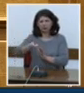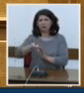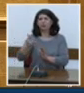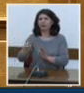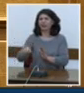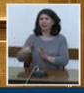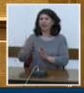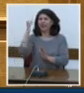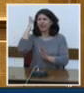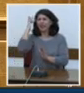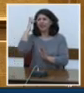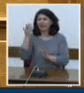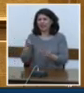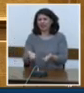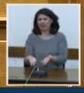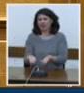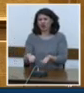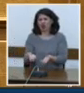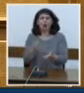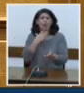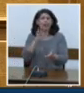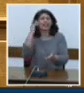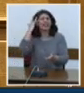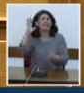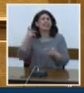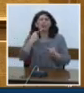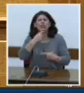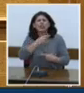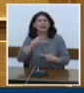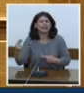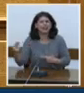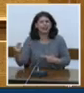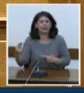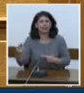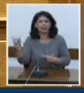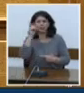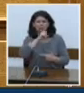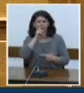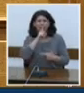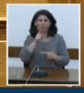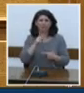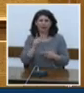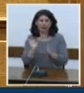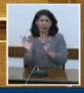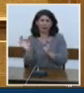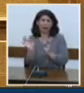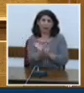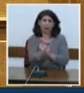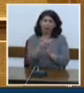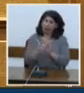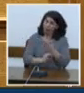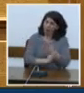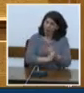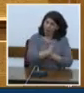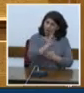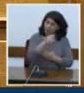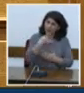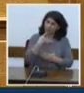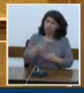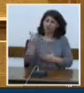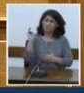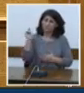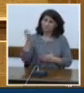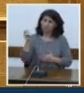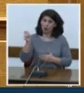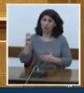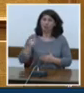και πώς τοποθετούνται στο θέμα αυτό και τα υπόλοιπα στελέχη του ΣΥΡΙΖΑ. Και όπως γράφει η Αυγή, δεν γίνεται πολιτική